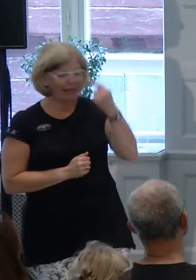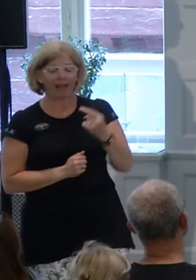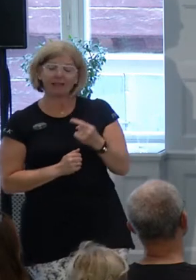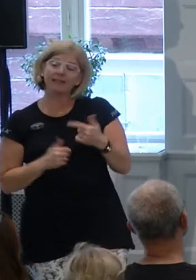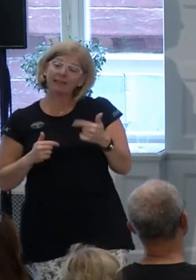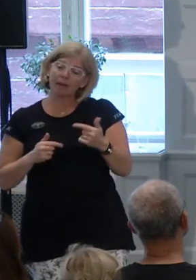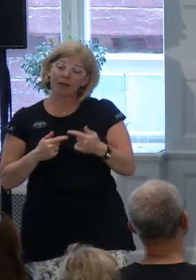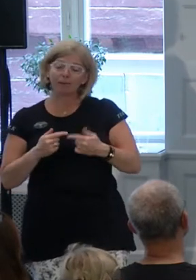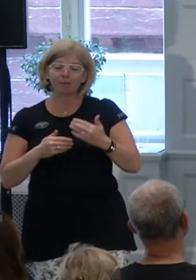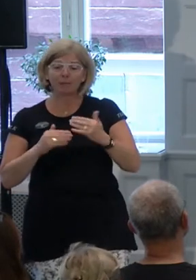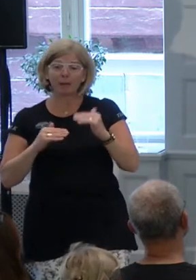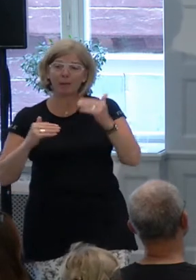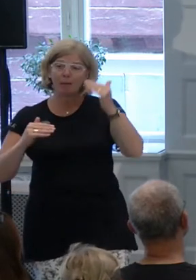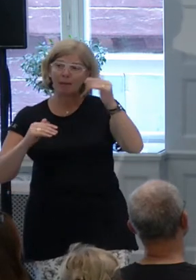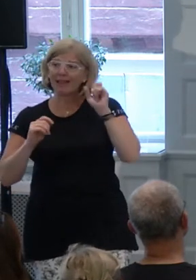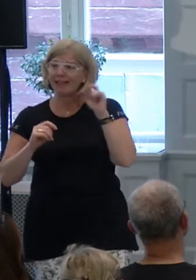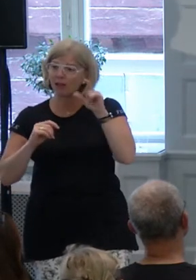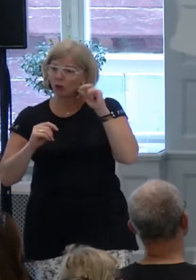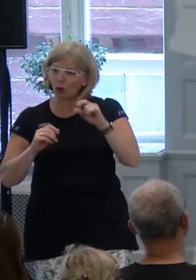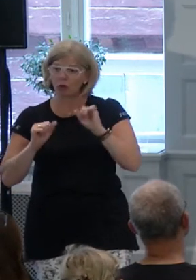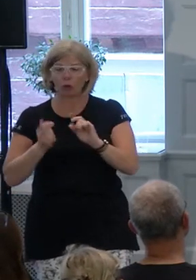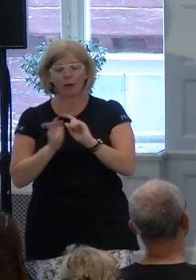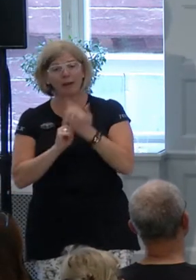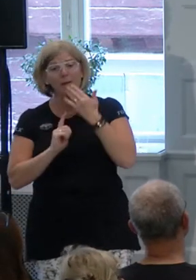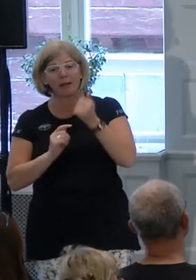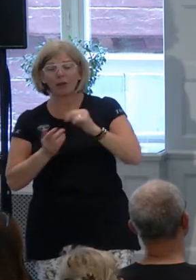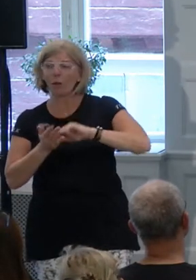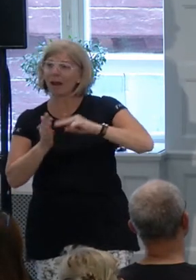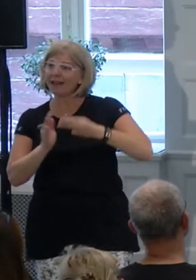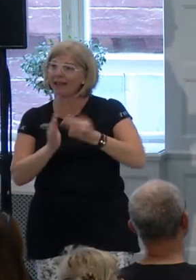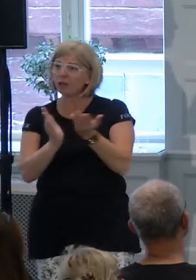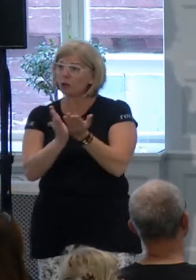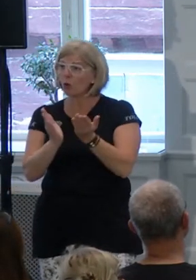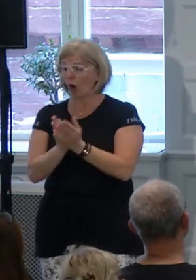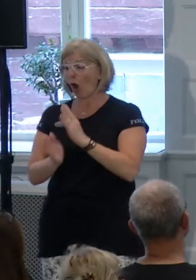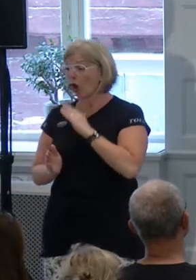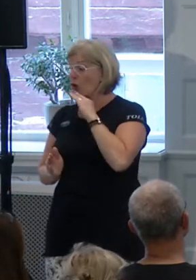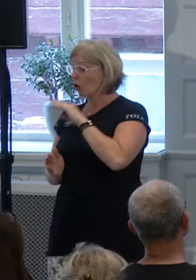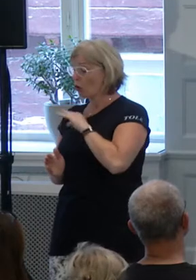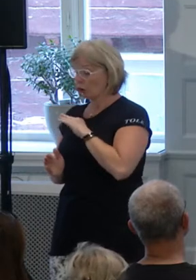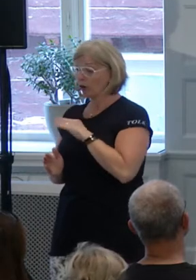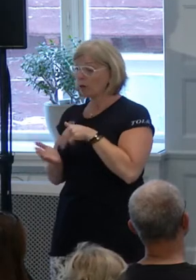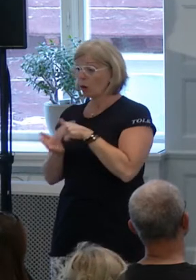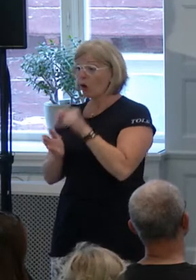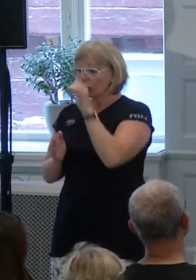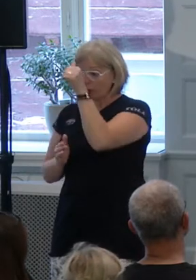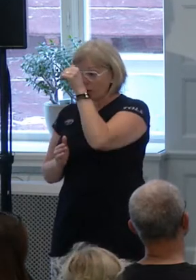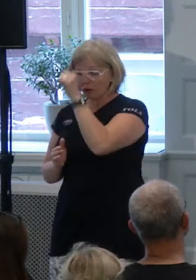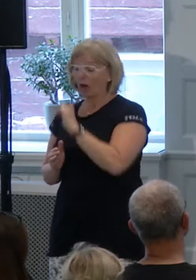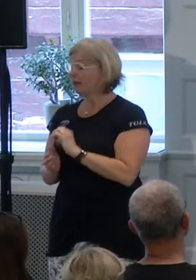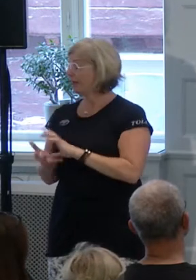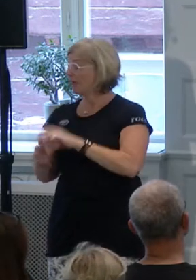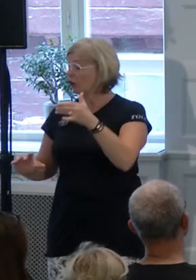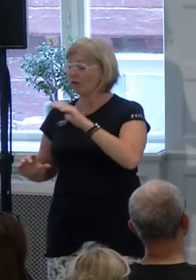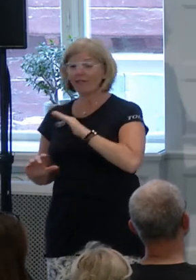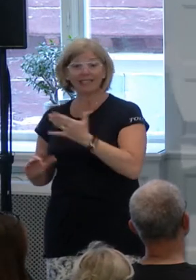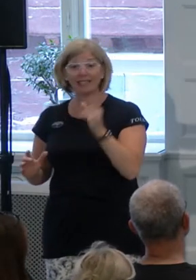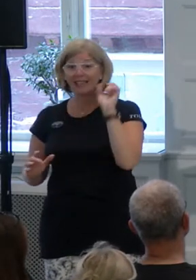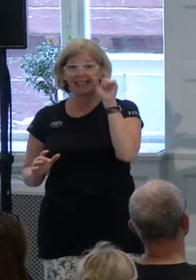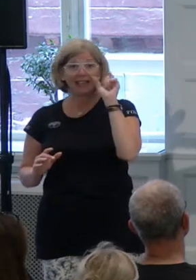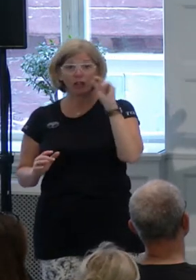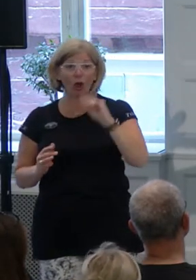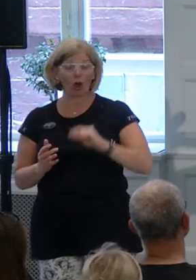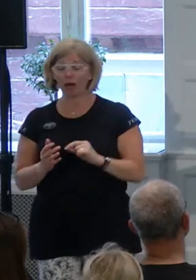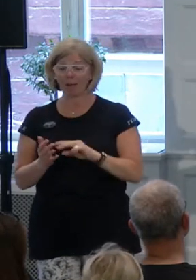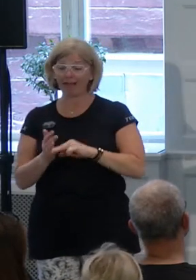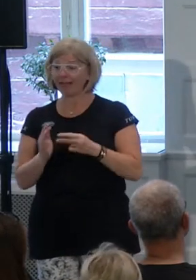att vi kanske skulle kunna vara bättre på att planera i skolan. Jag till exempel har en dotter som går i gymnasiet och det är katastrof. Absolut. Det finns ingen som helst digital planering. Hon kommer hem idag, veckan har vi fått